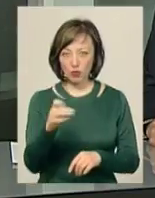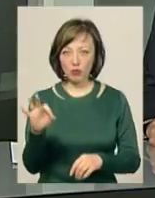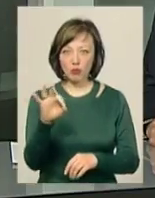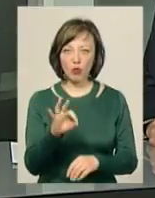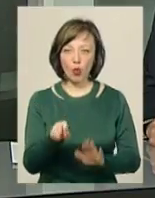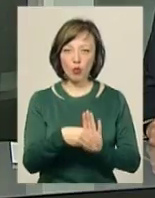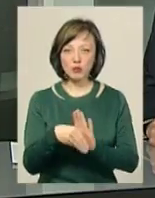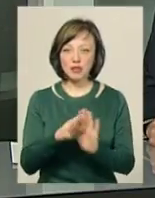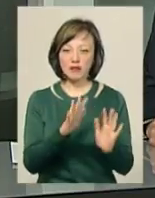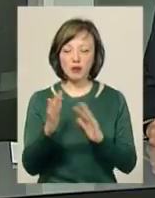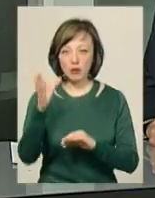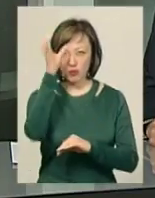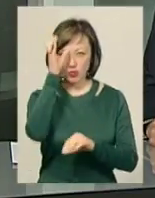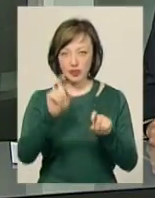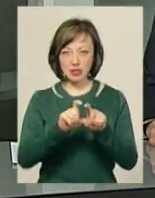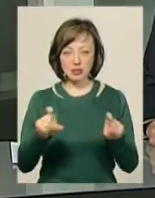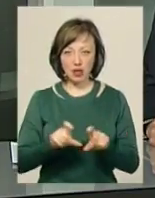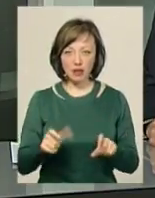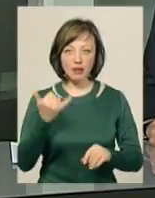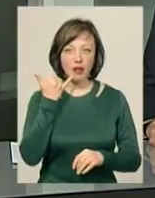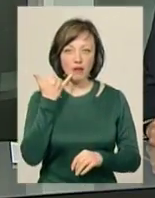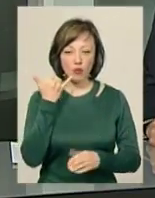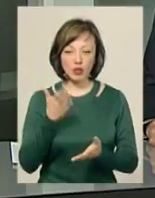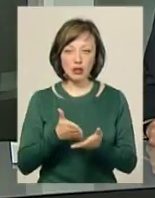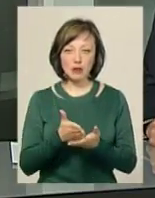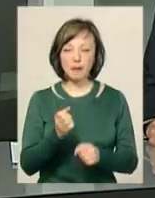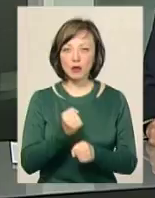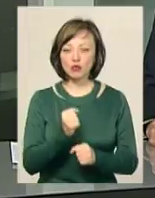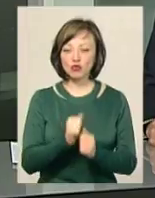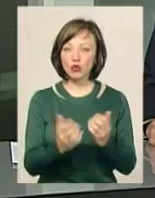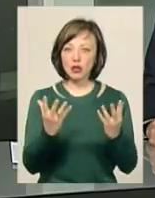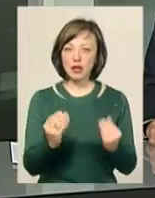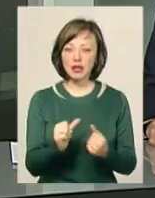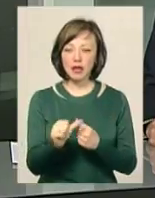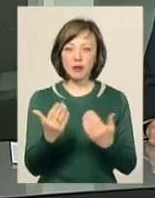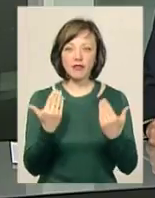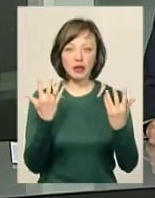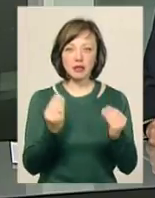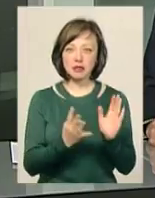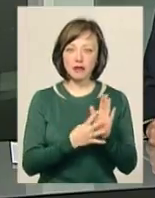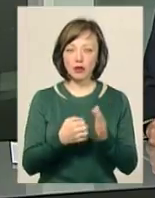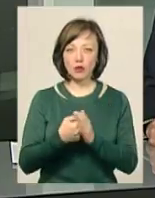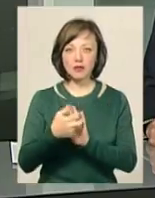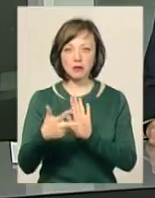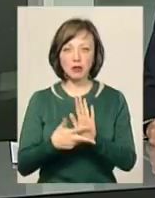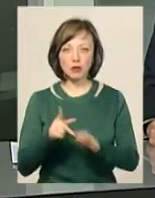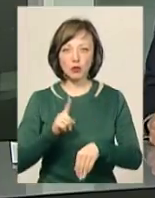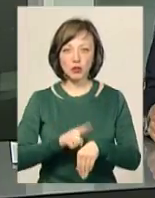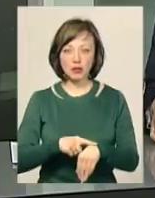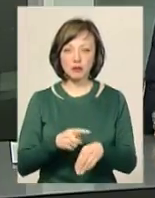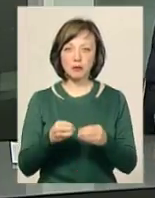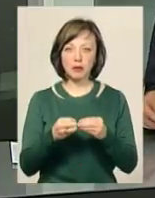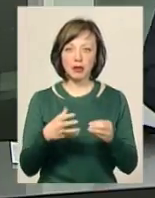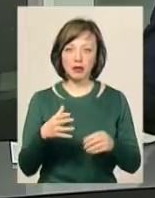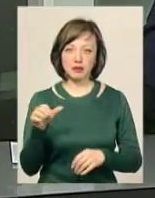корупційні випадки в освітніх закладах. Телефонна лінія працює щоденно, крім вихідних, з 9 до 18 години 15